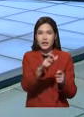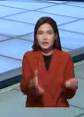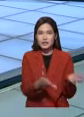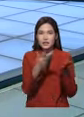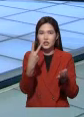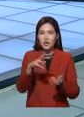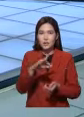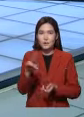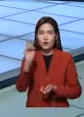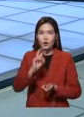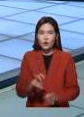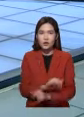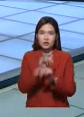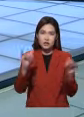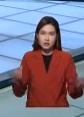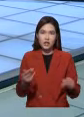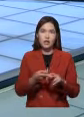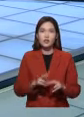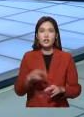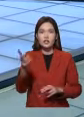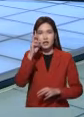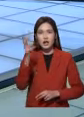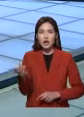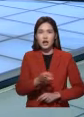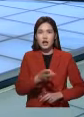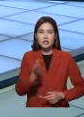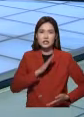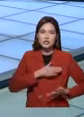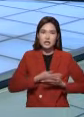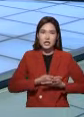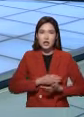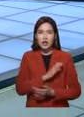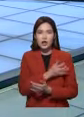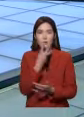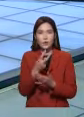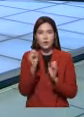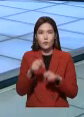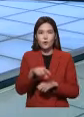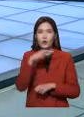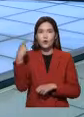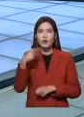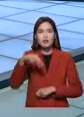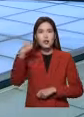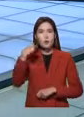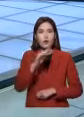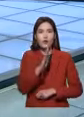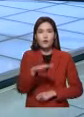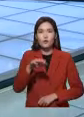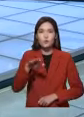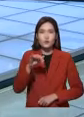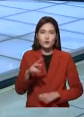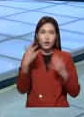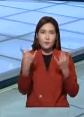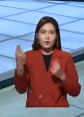20 миллиард доллардан асқан. Осыдан-ақ екі ел арасындағы тығыз қарым-қатынасты байқауға болады. Ресей Федерациясының президенті Владимир Путин